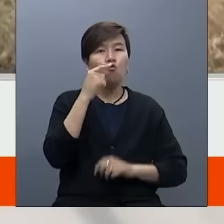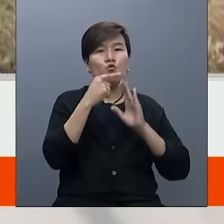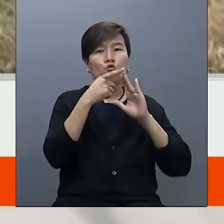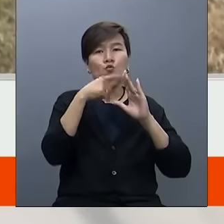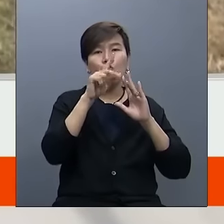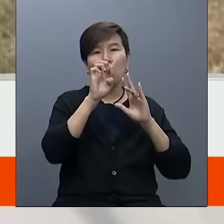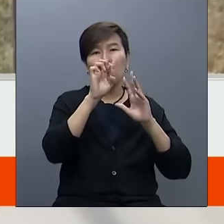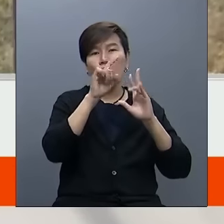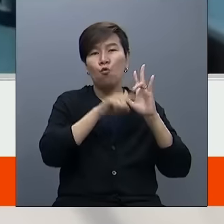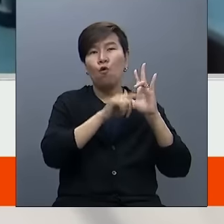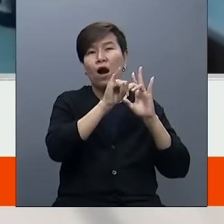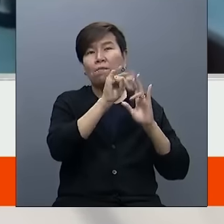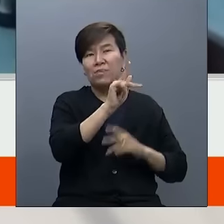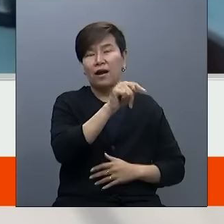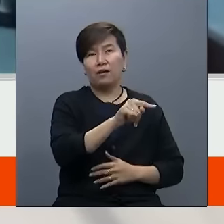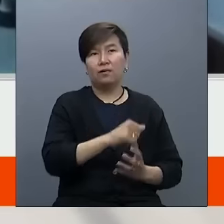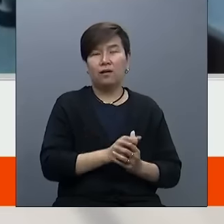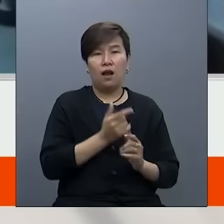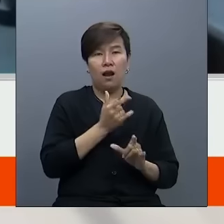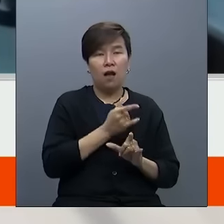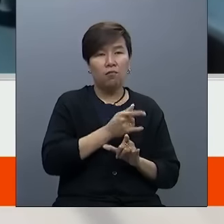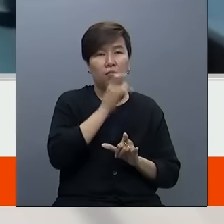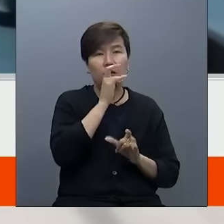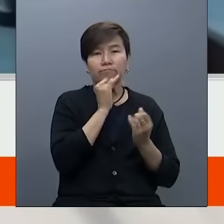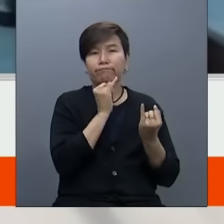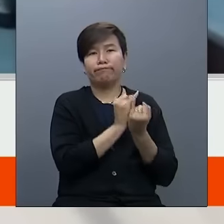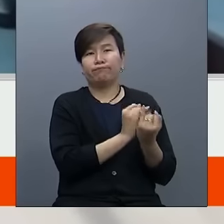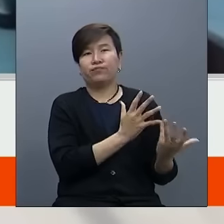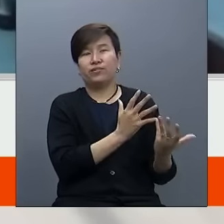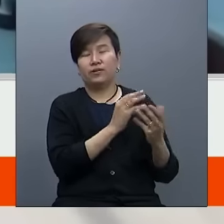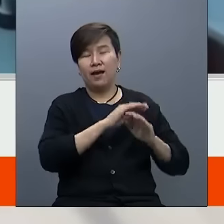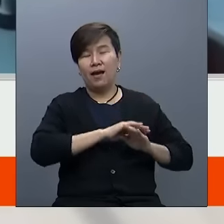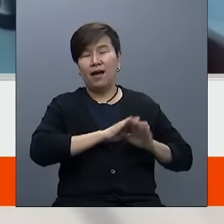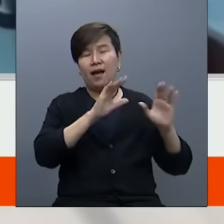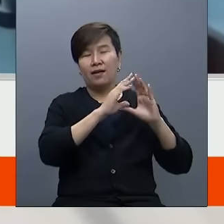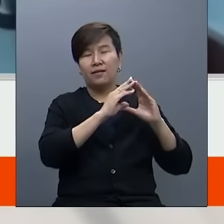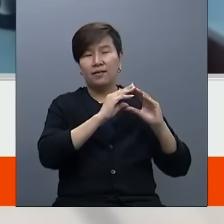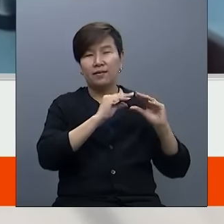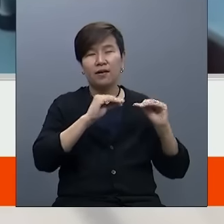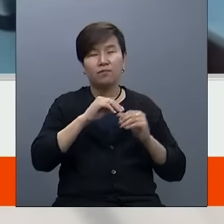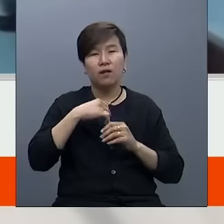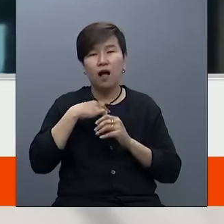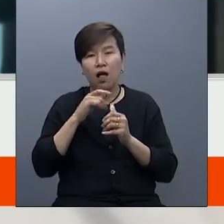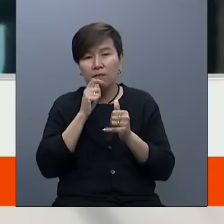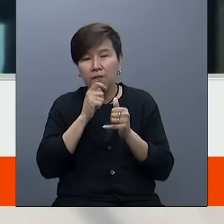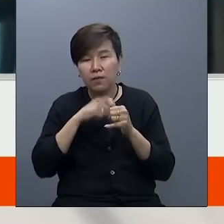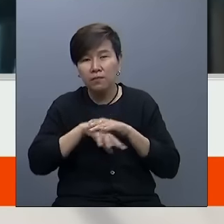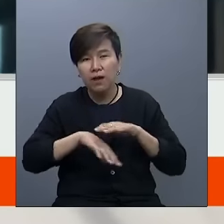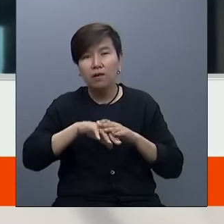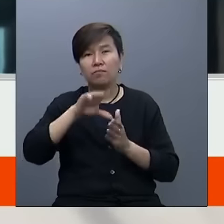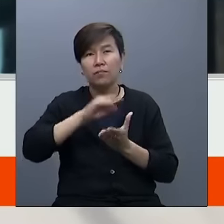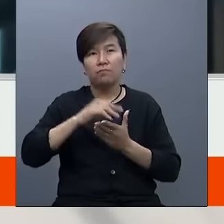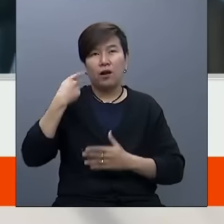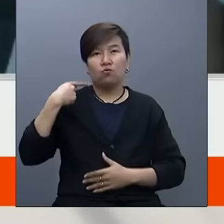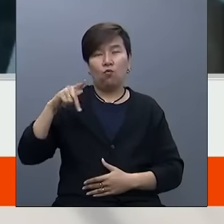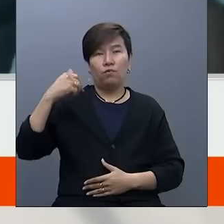อกว่าอาการติดเหล้าอดเหล้านี่หายขาดแล้วครับก็ให้การได้เป็นประโยชน์มากๆครับ อ ันนี้สอบลุงเปี๊ยกไปหนึ่งป